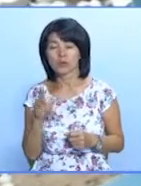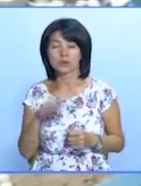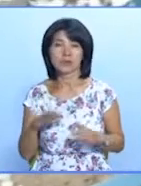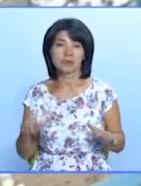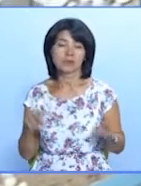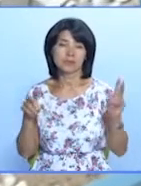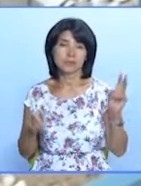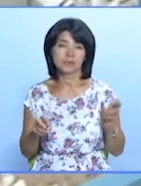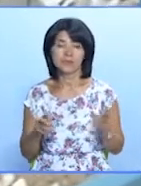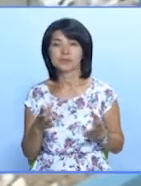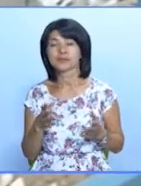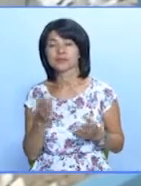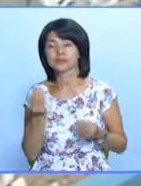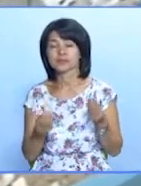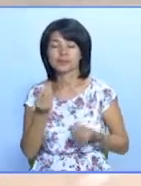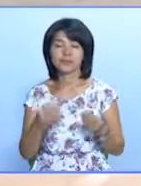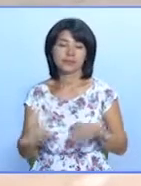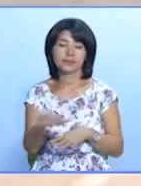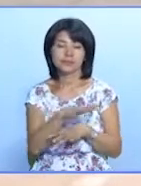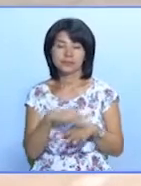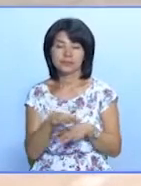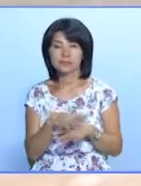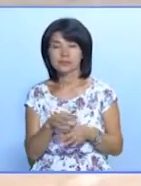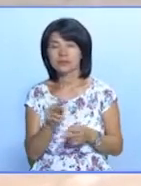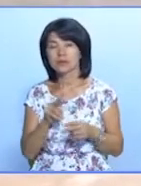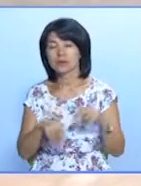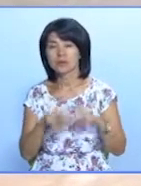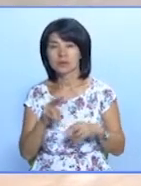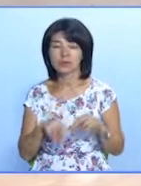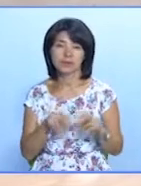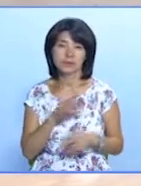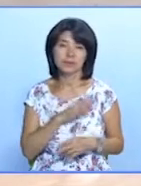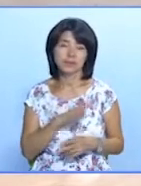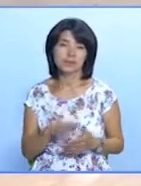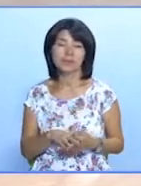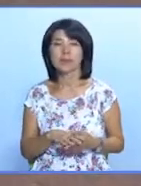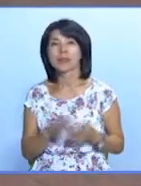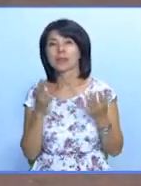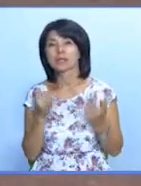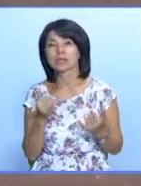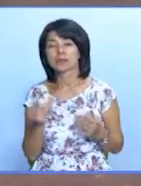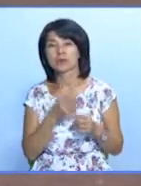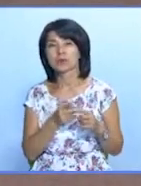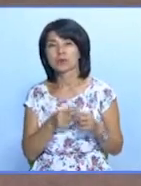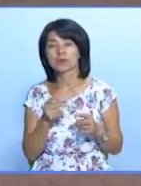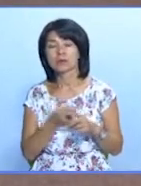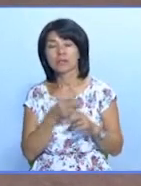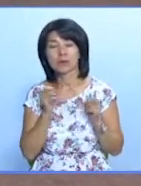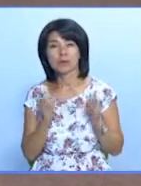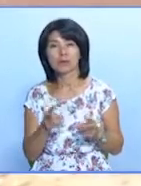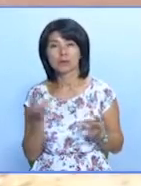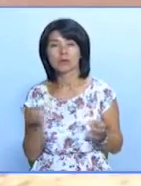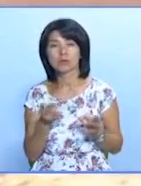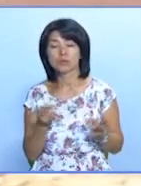салынбақ. Мәселен, Астана 7-1 мекен жайындағы балалар алаңында жаттығатын құралдар мен қоршаулар қойылды. Жеткіншектердің қауіпсіздігі үшін асфальт арнайы